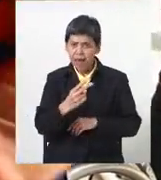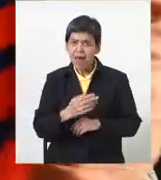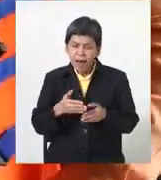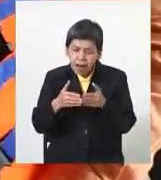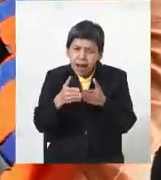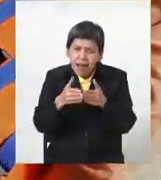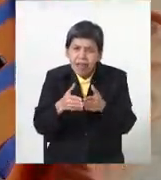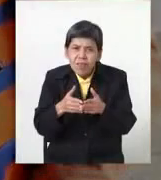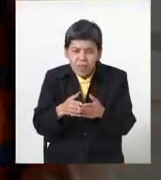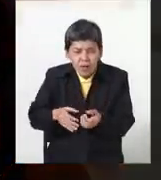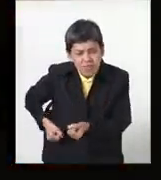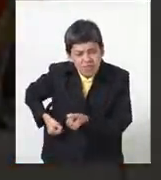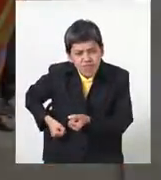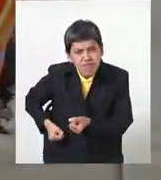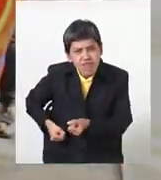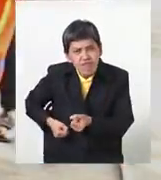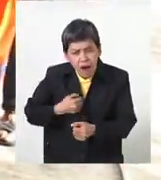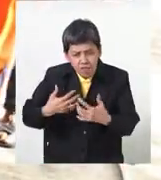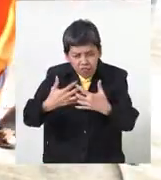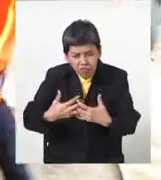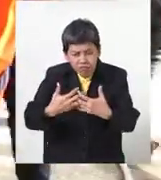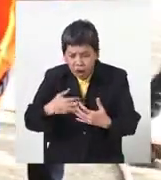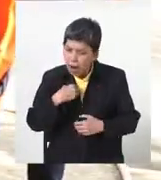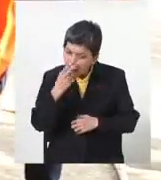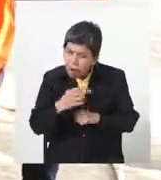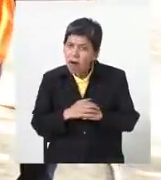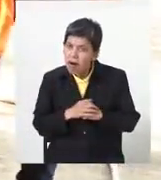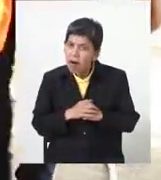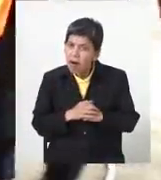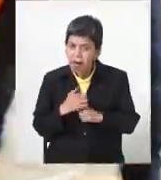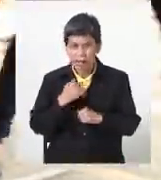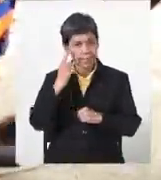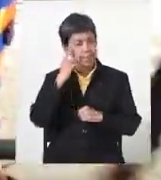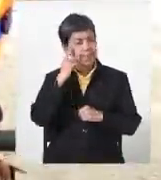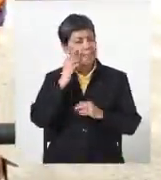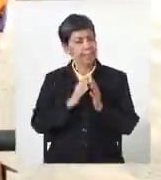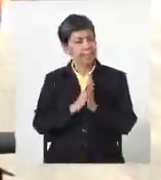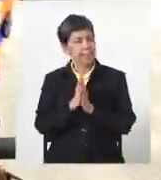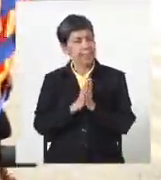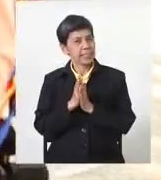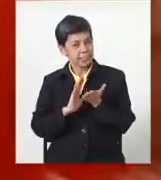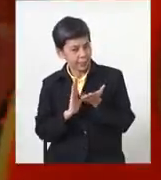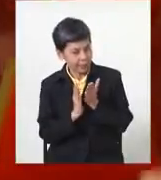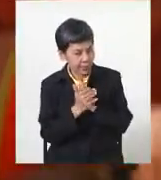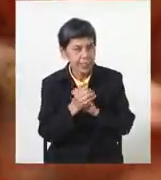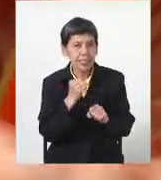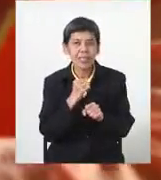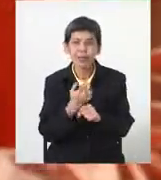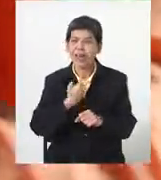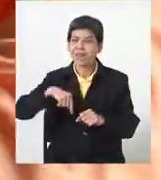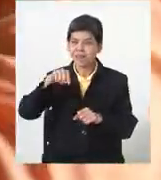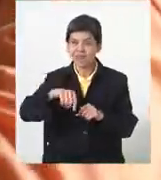วัยเด็กเนี่ยเราเคยเห็นเรือมันเอ่อเรือขับเนี่ยเมีเรือวางเครื่องวางท้องอนะเรามีพุงมาลัยขับเราก็ฝันเราก็อยากจะมี